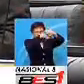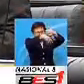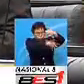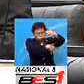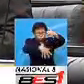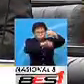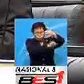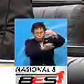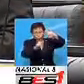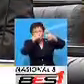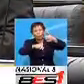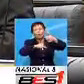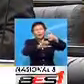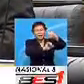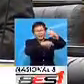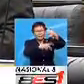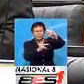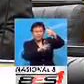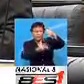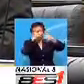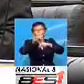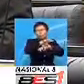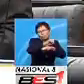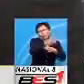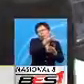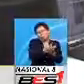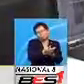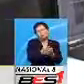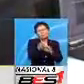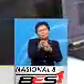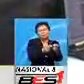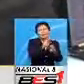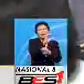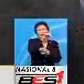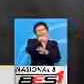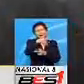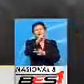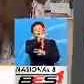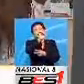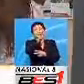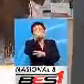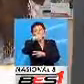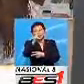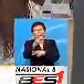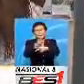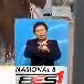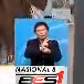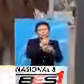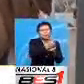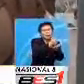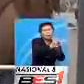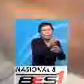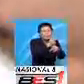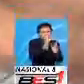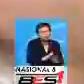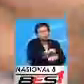kaunseling dankidmat nasihat kewangan agensi kewangan dan pengurusan kredit akpk membantu peminjam dengan memberi khidmat